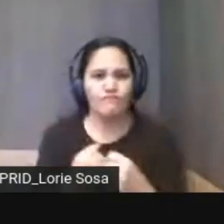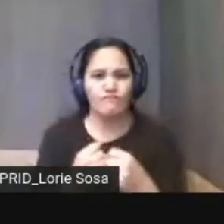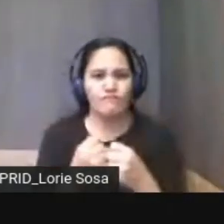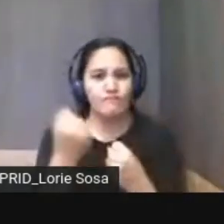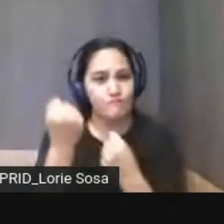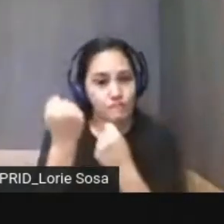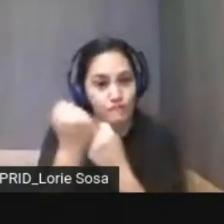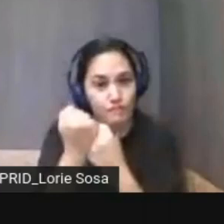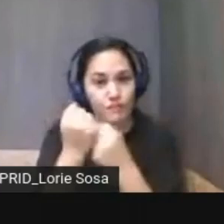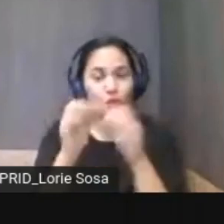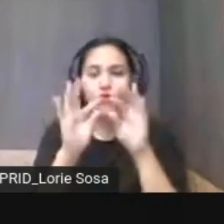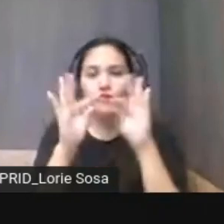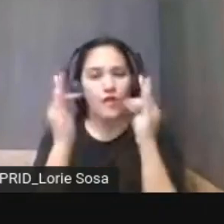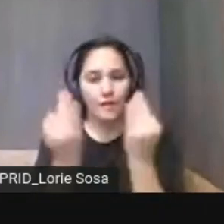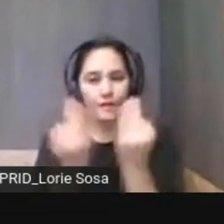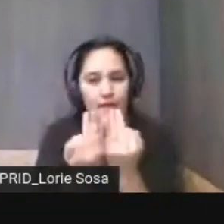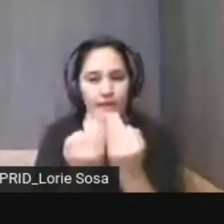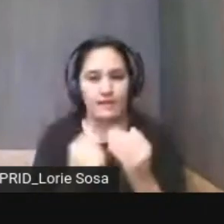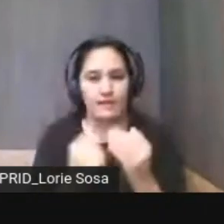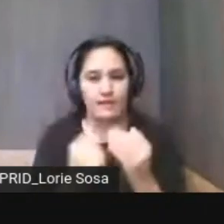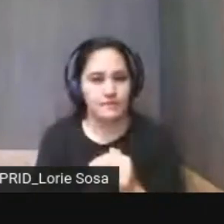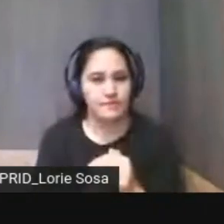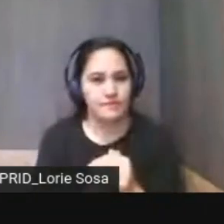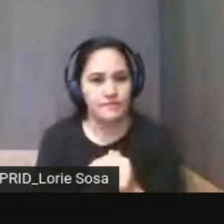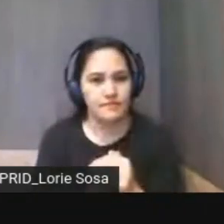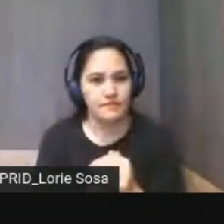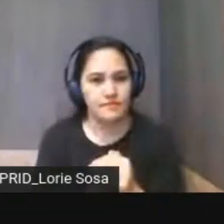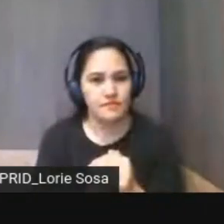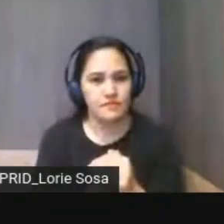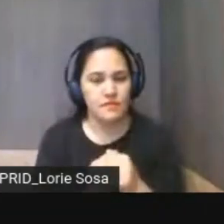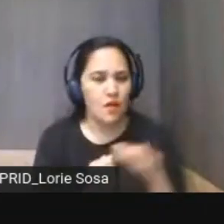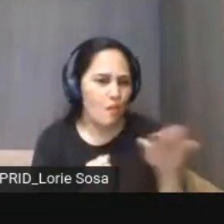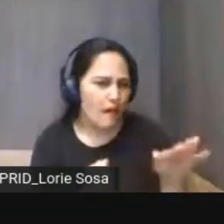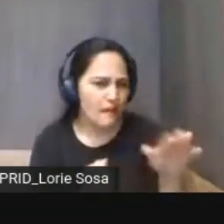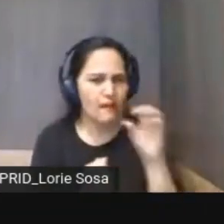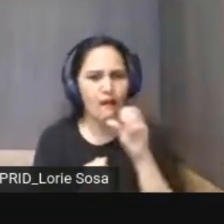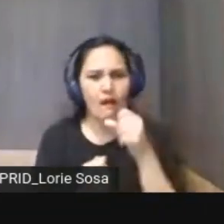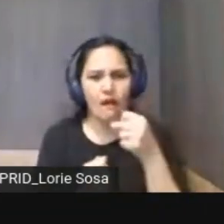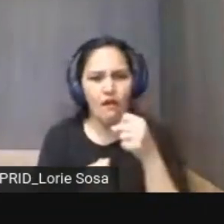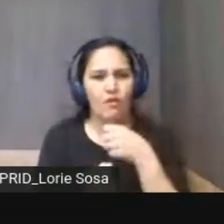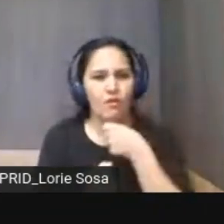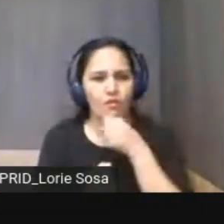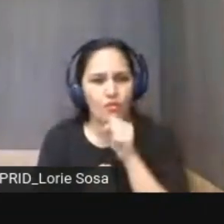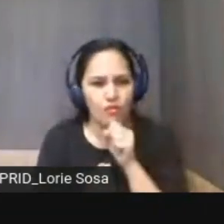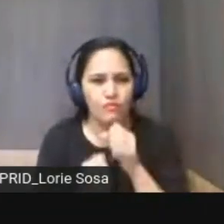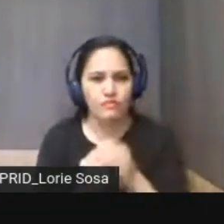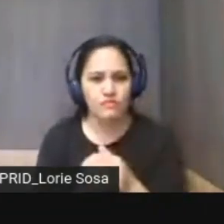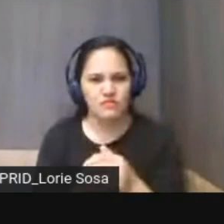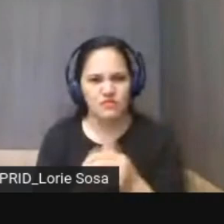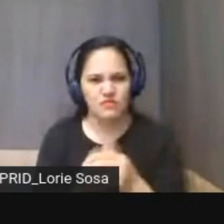o matanda. And siguro i-add ko na din, no, that